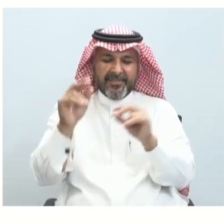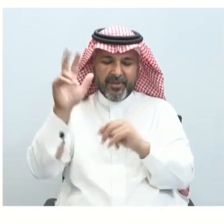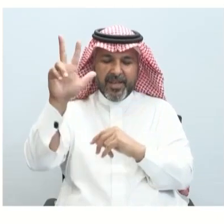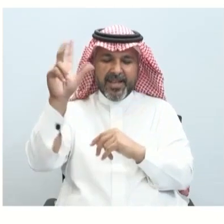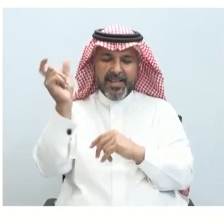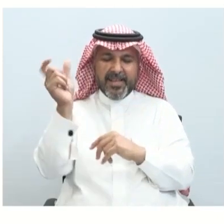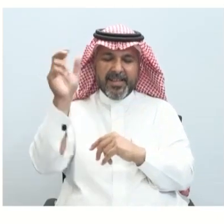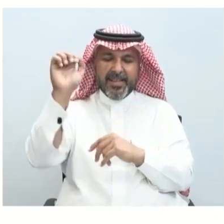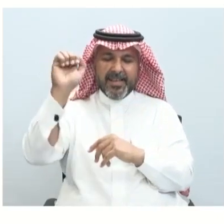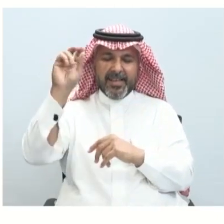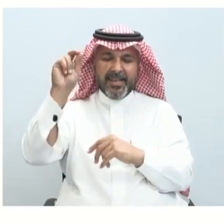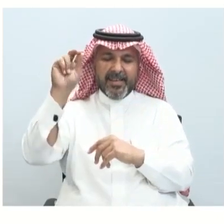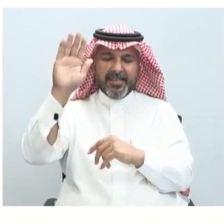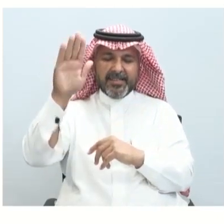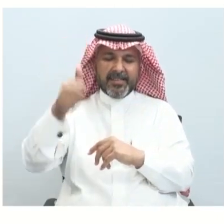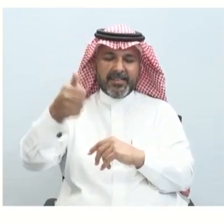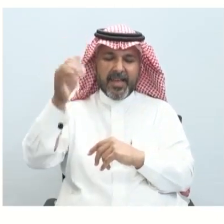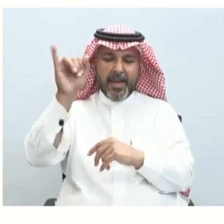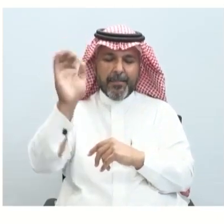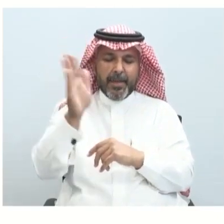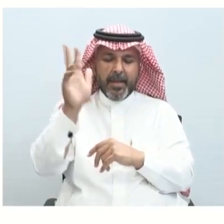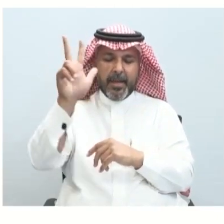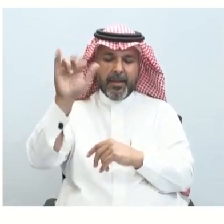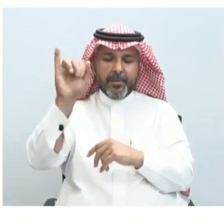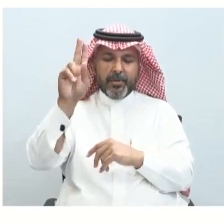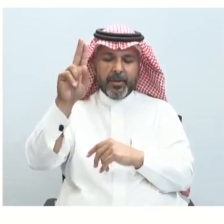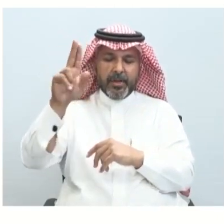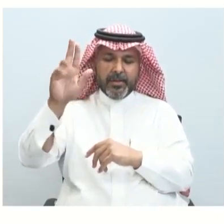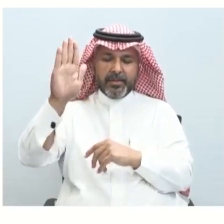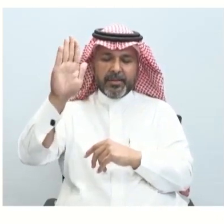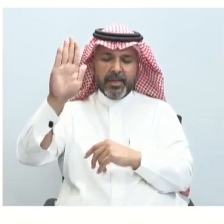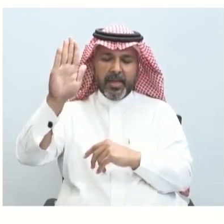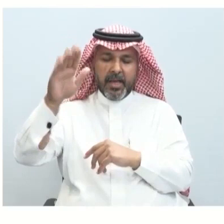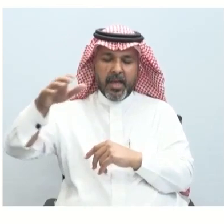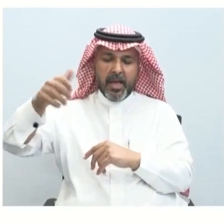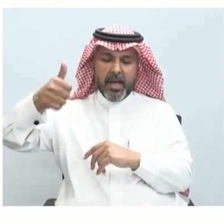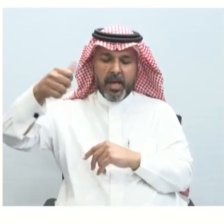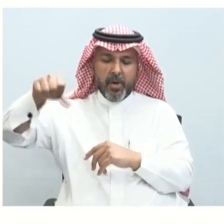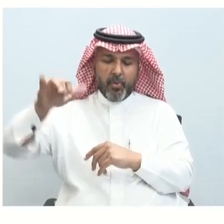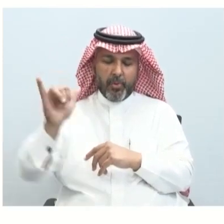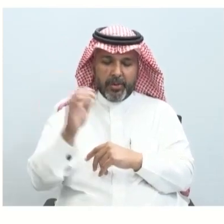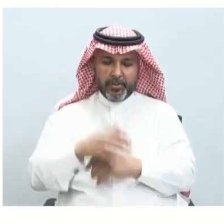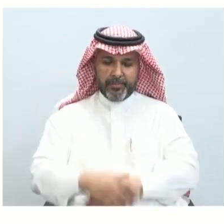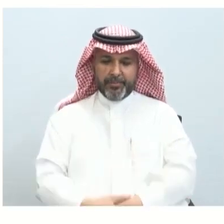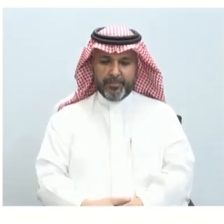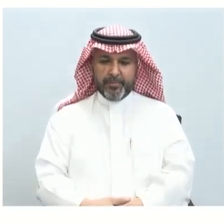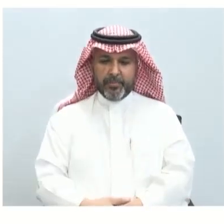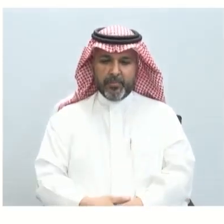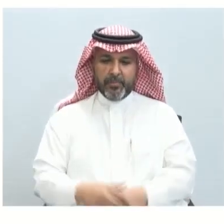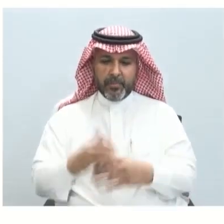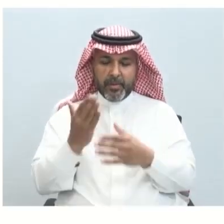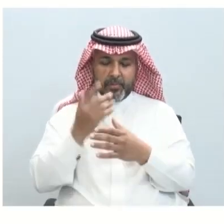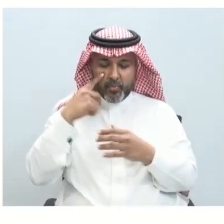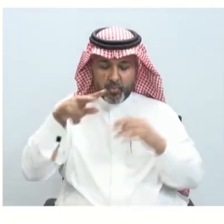اي مما ياتي يعد اكثر الاسباب احتمالا لسرطان الرئه ونحن نتتبع هذه الاجزاء التعرض لجزيئات هذه الماده